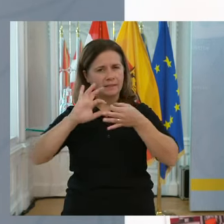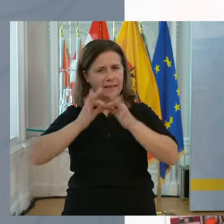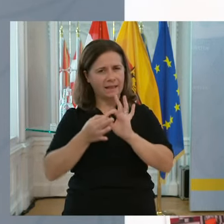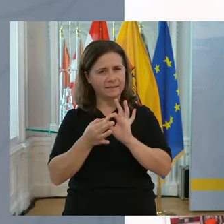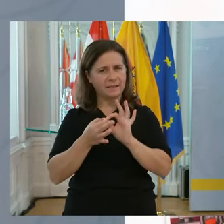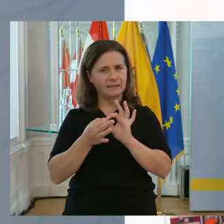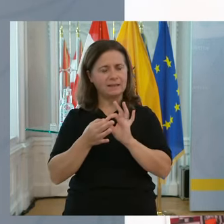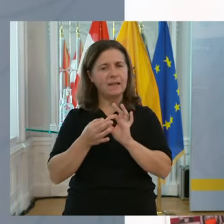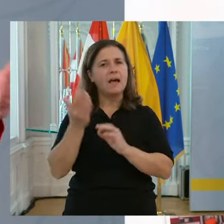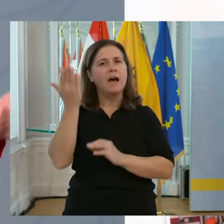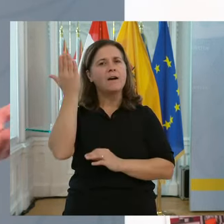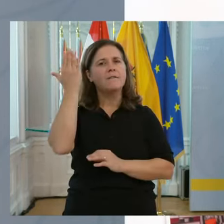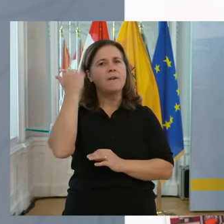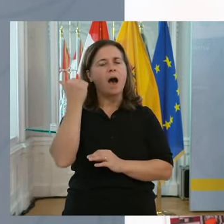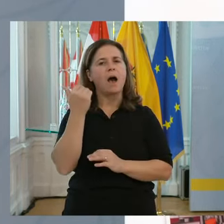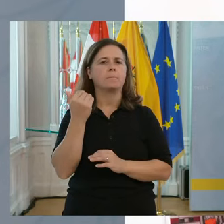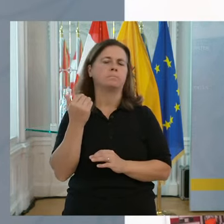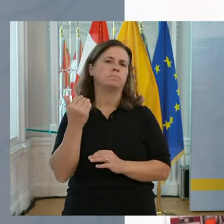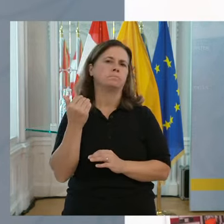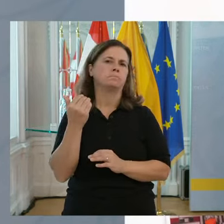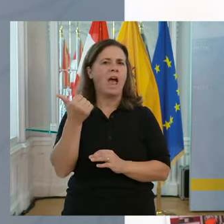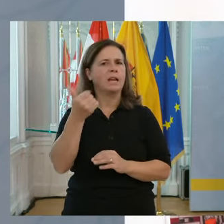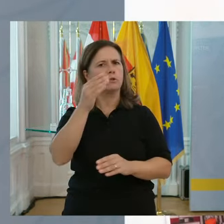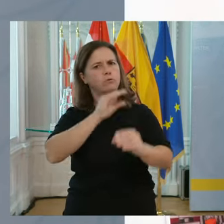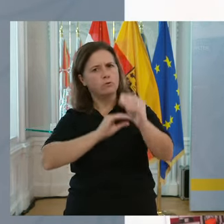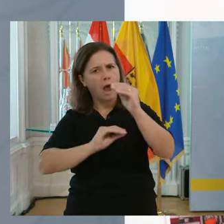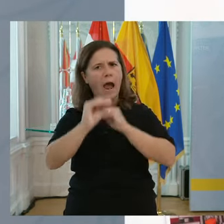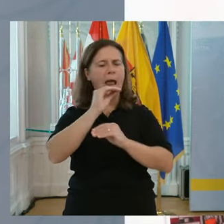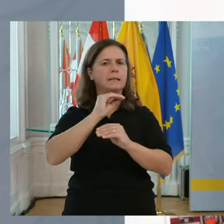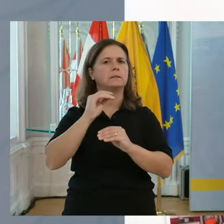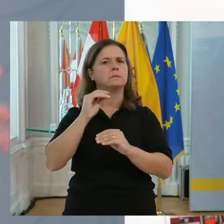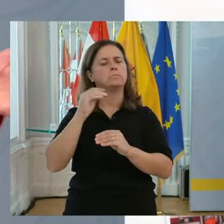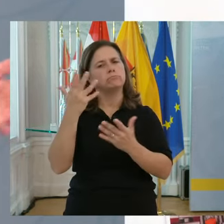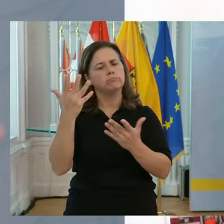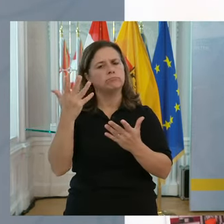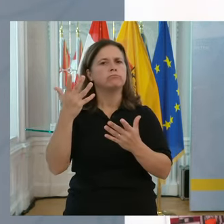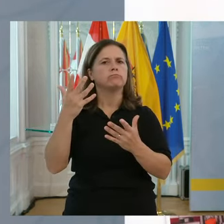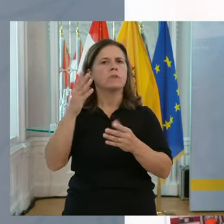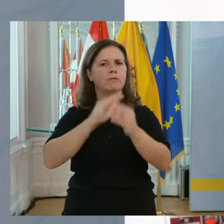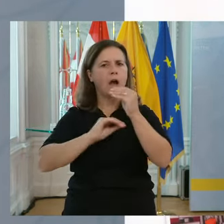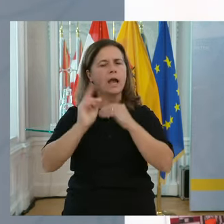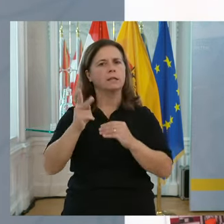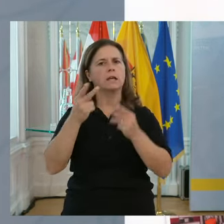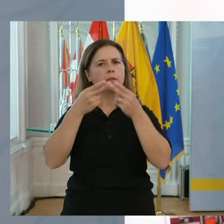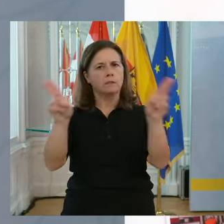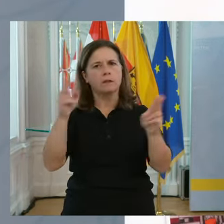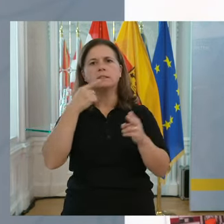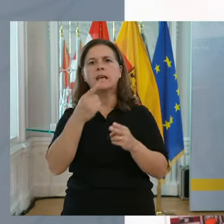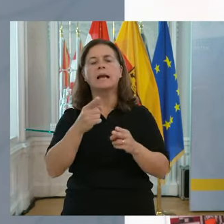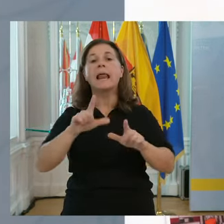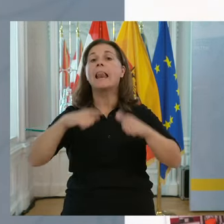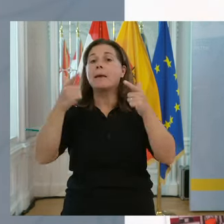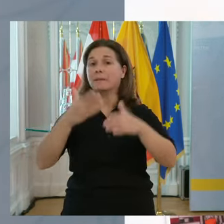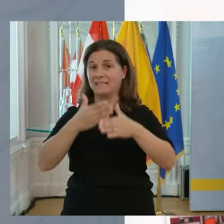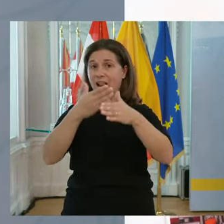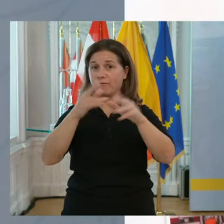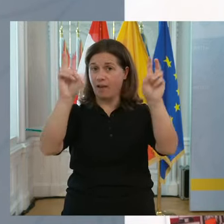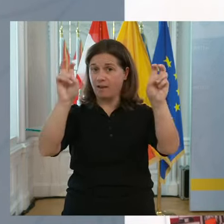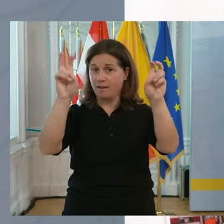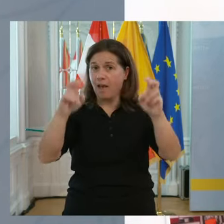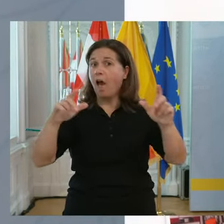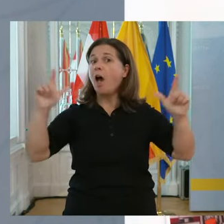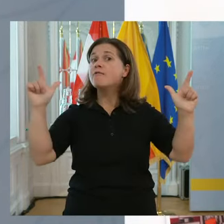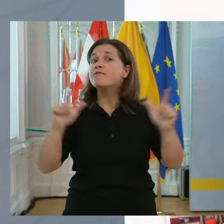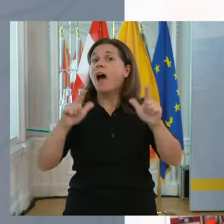Kärnten einen Verein, einen Betreiber, kann sie auch sagen, es ist die Lebenshilfe, die feiert